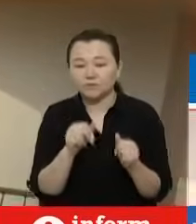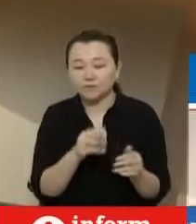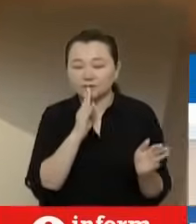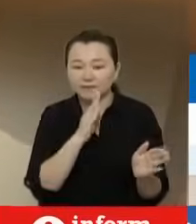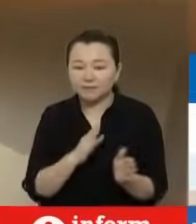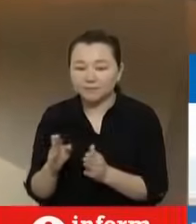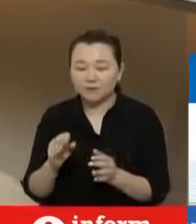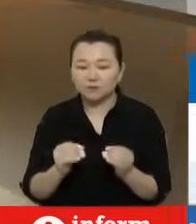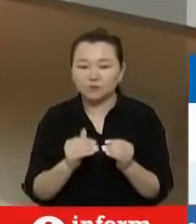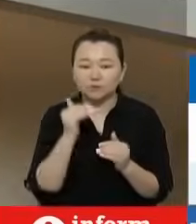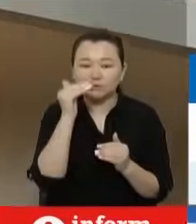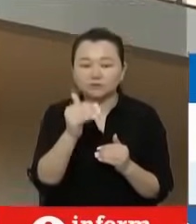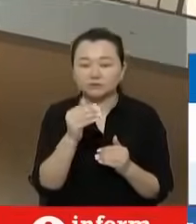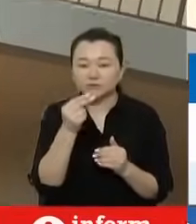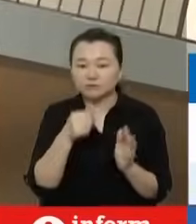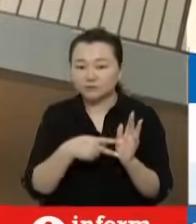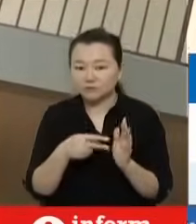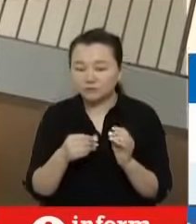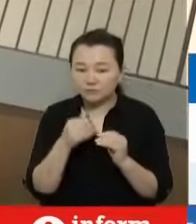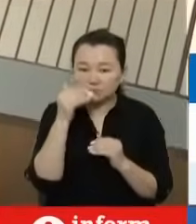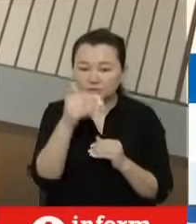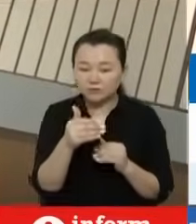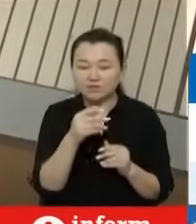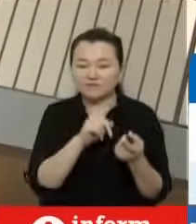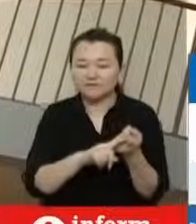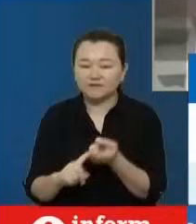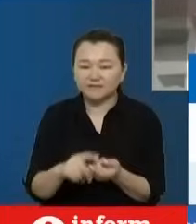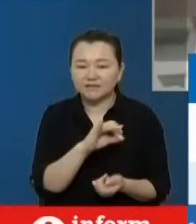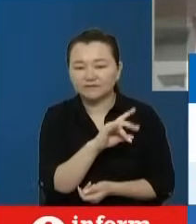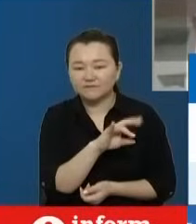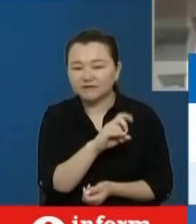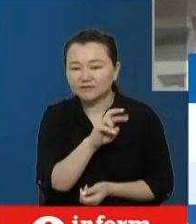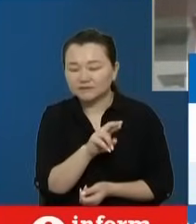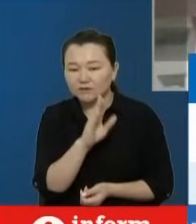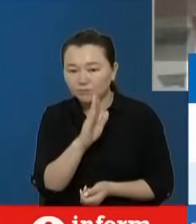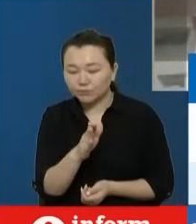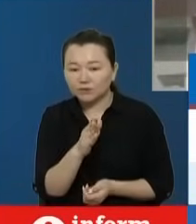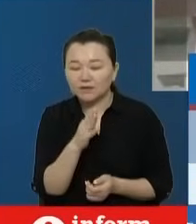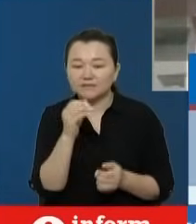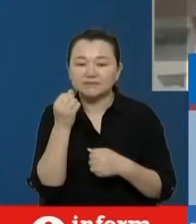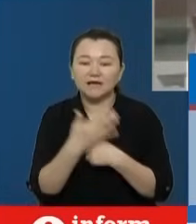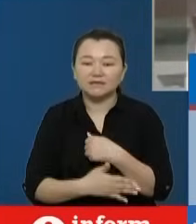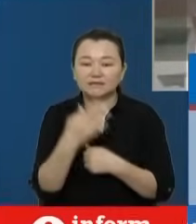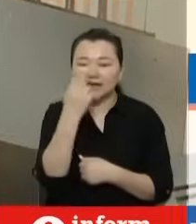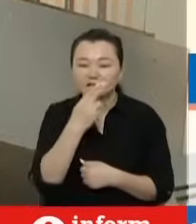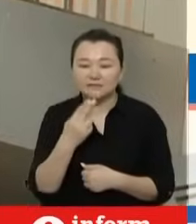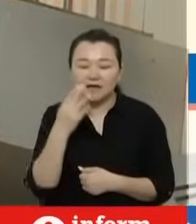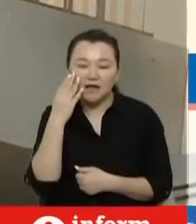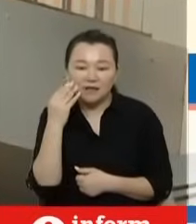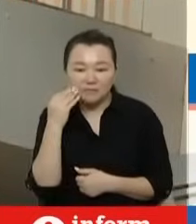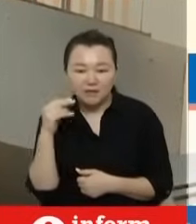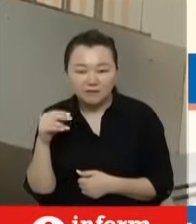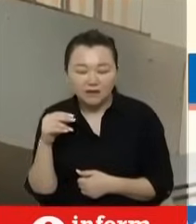рост, кстати, в рамках действующей инфляции. Если брать столицу Астану и Алмату,